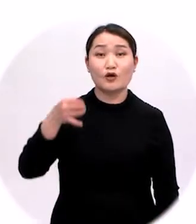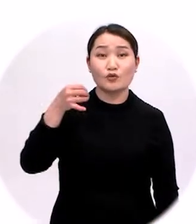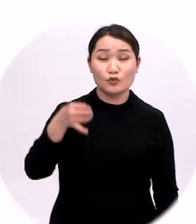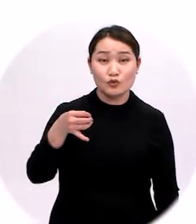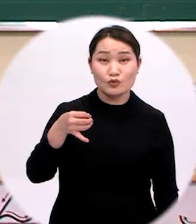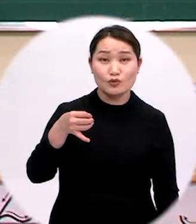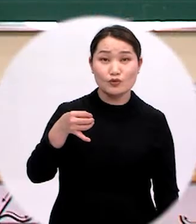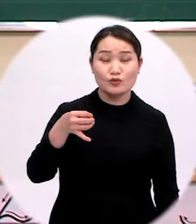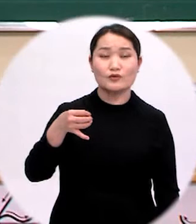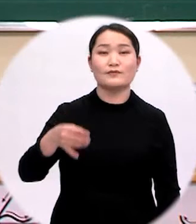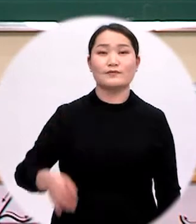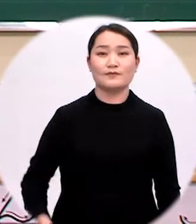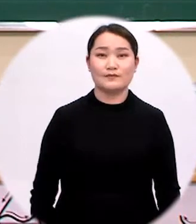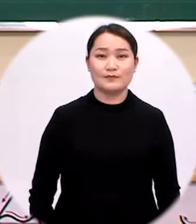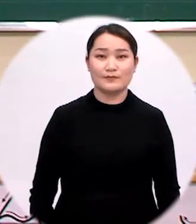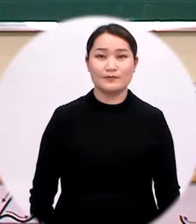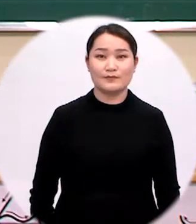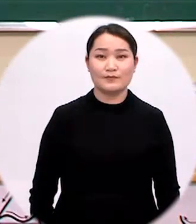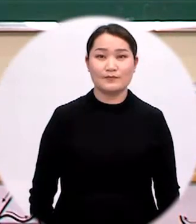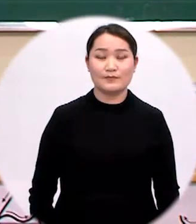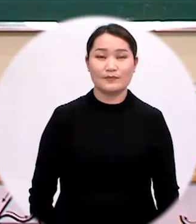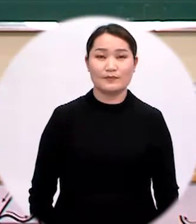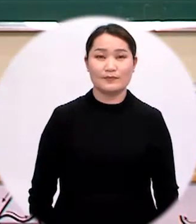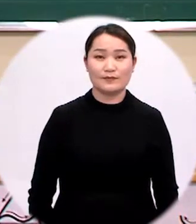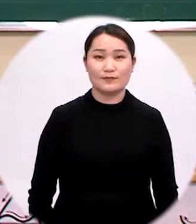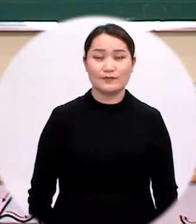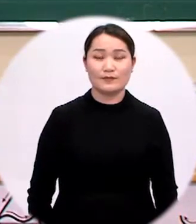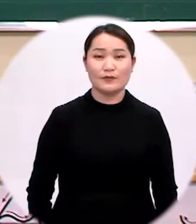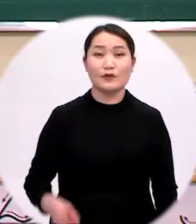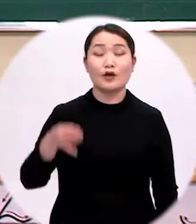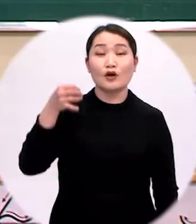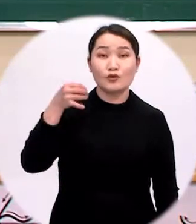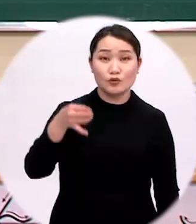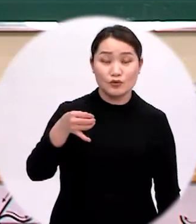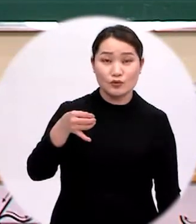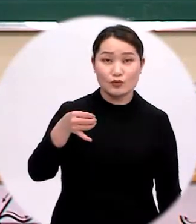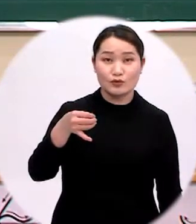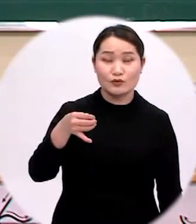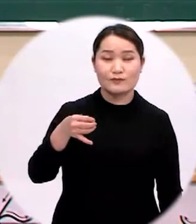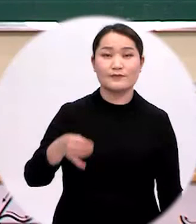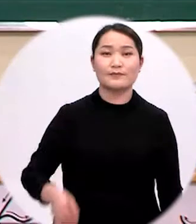учраас юулүр гэдэг үгэ тод хэлээд үздэй хүүхдүүд ээ. Юулүр.